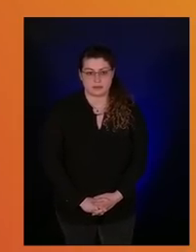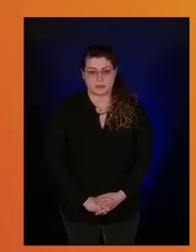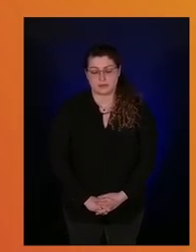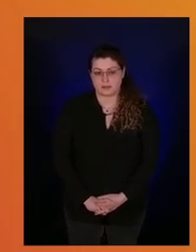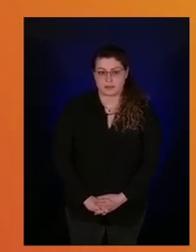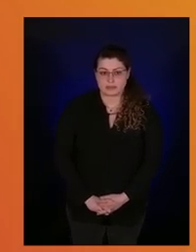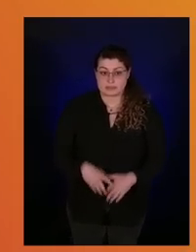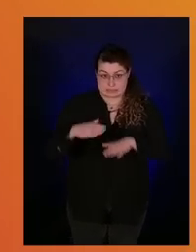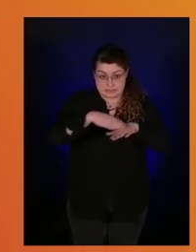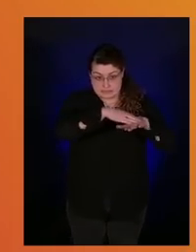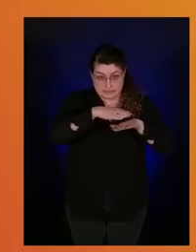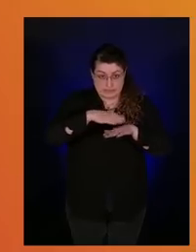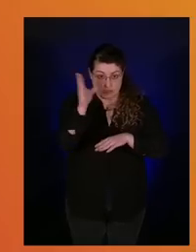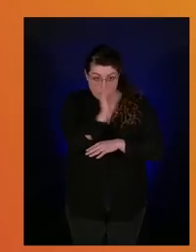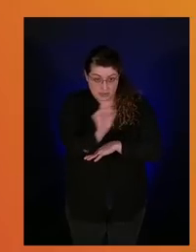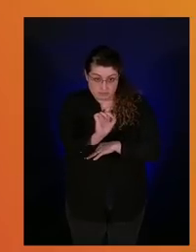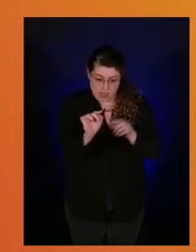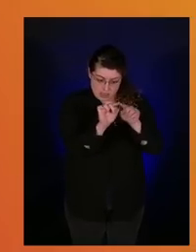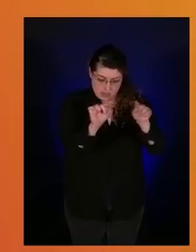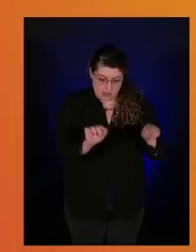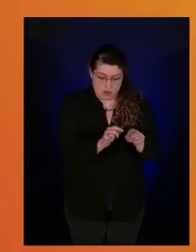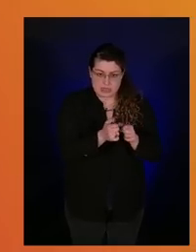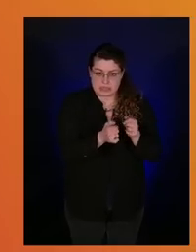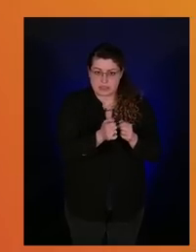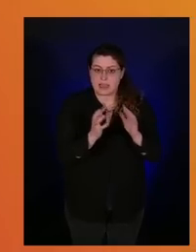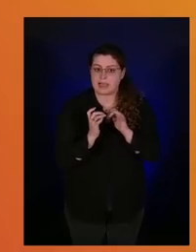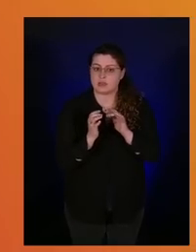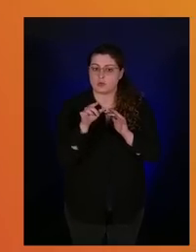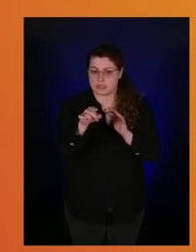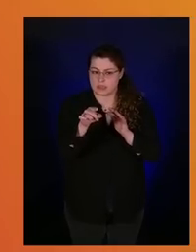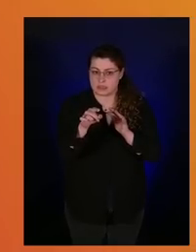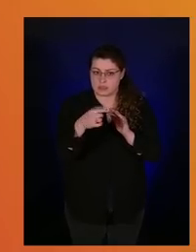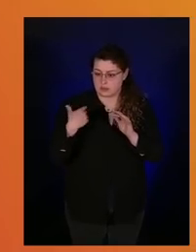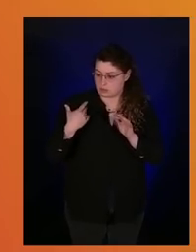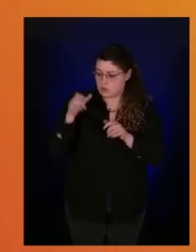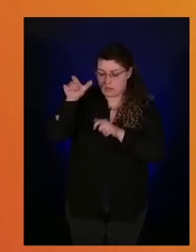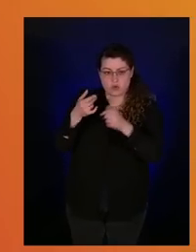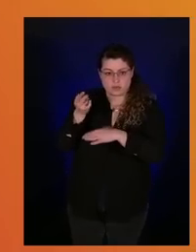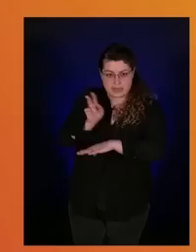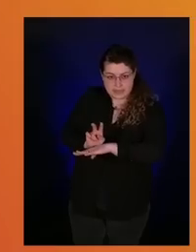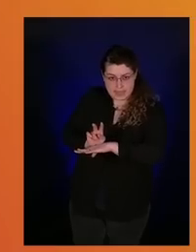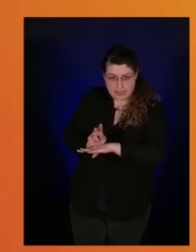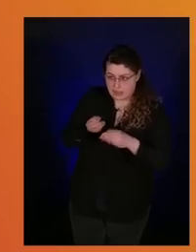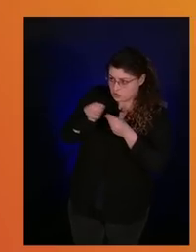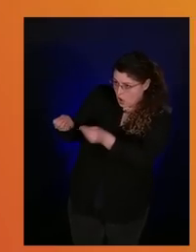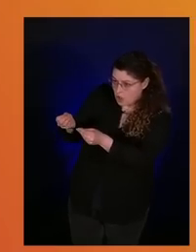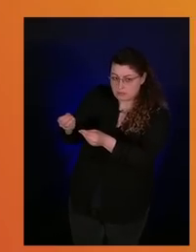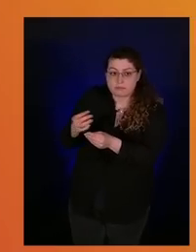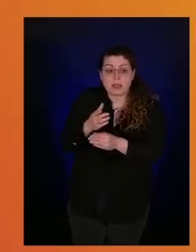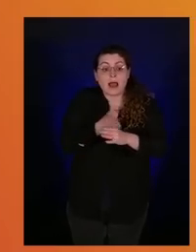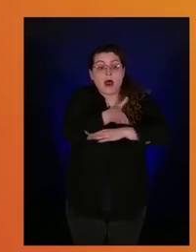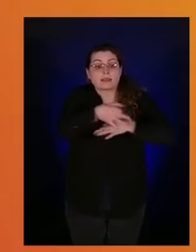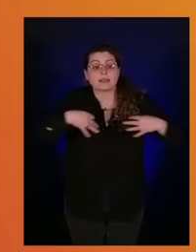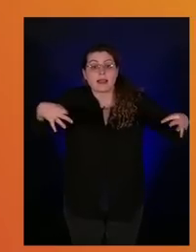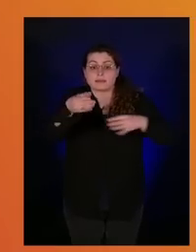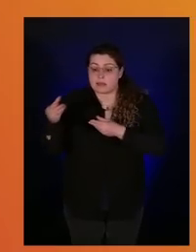Vous n'oublierez pas également de déposer les boîtiers électroniques qui ont été donnés aux délégués et les reposer juste à l'entrée de la